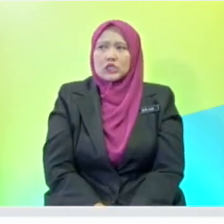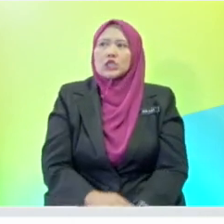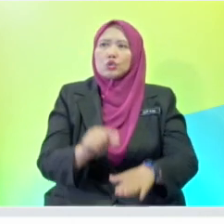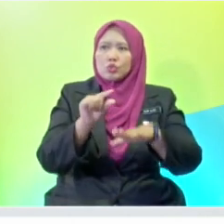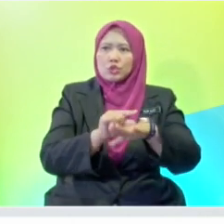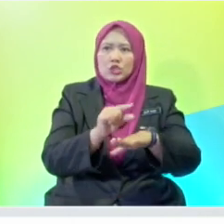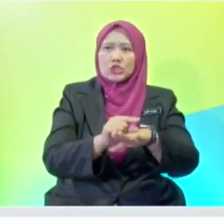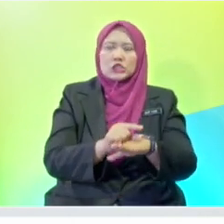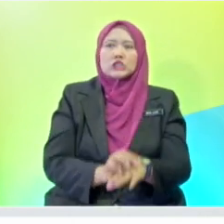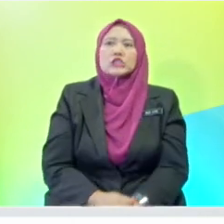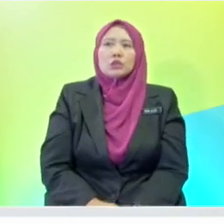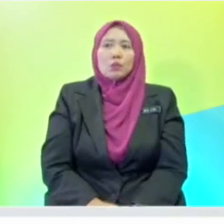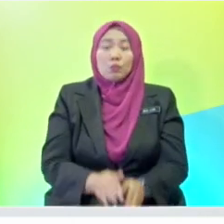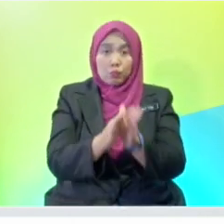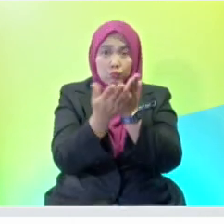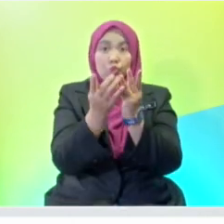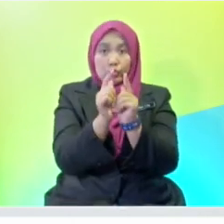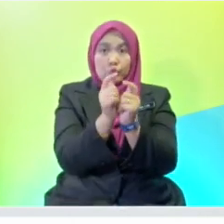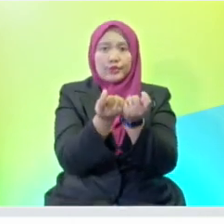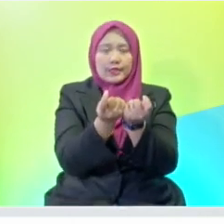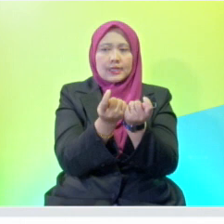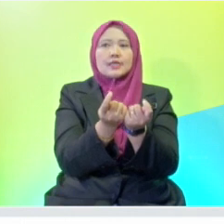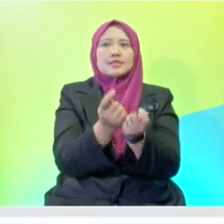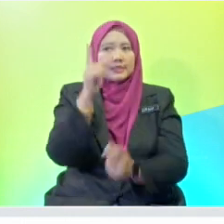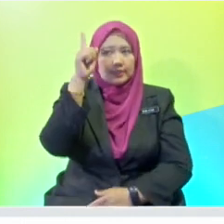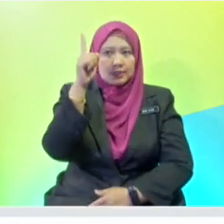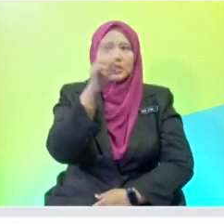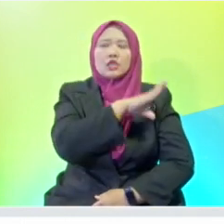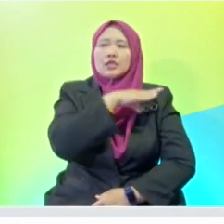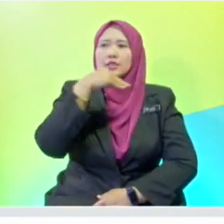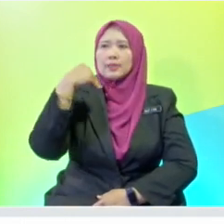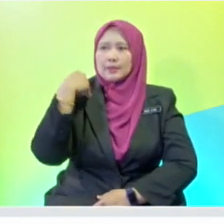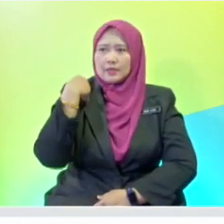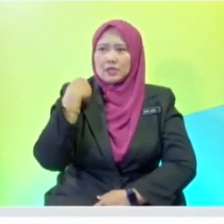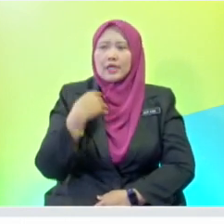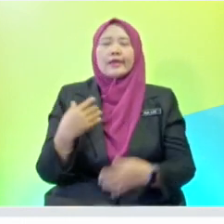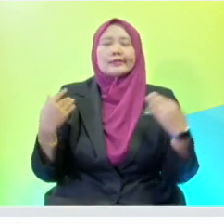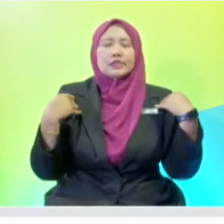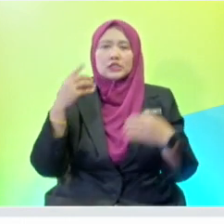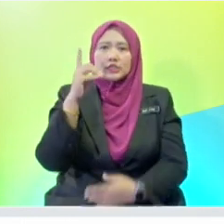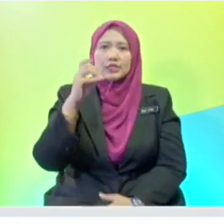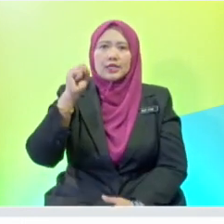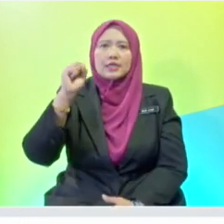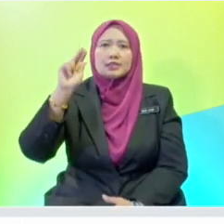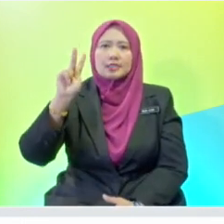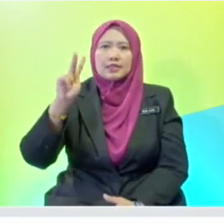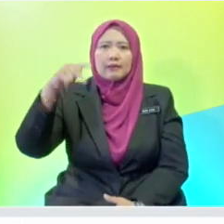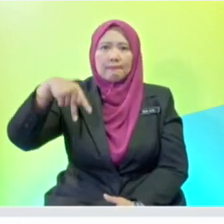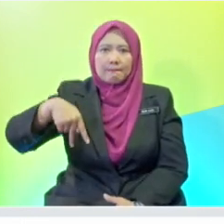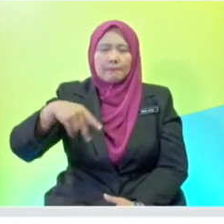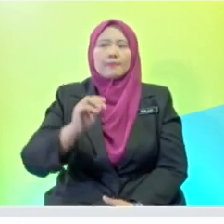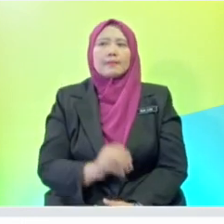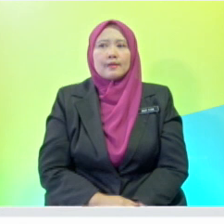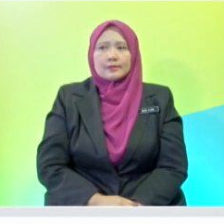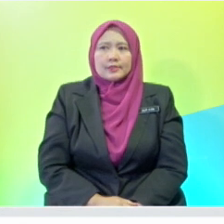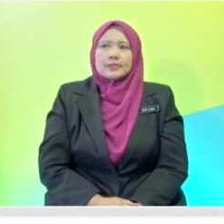murid-murid kita ialah buku teks jerologi asas Oke dan ini pula ialah di Escape ataupun dokumen stand curriculum dan